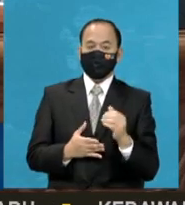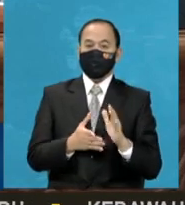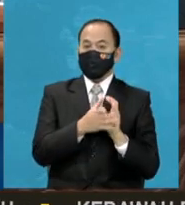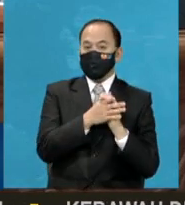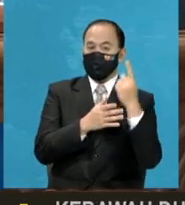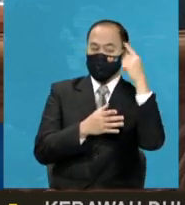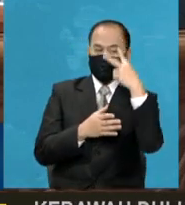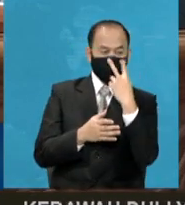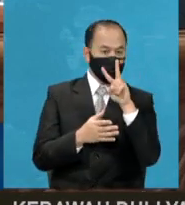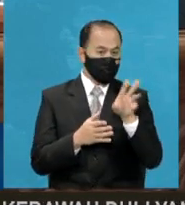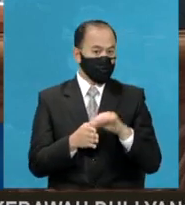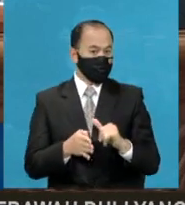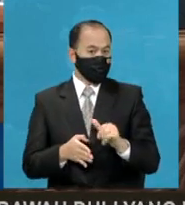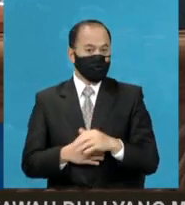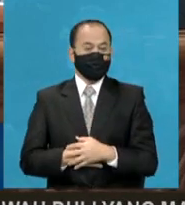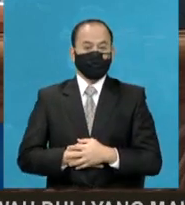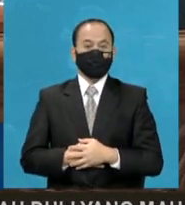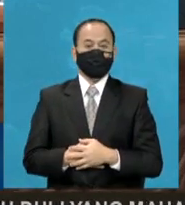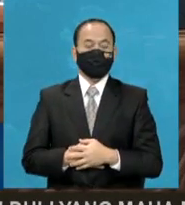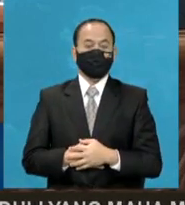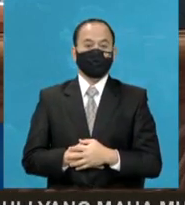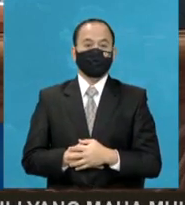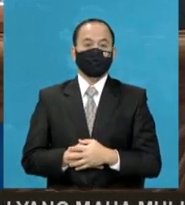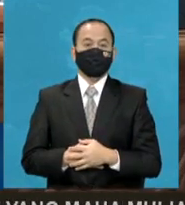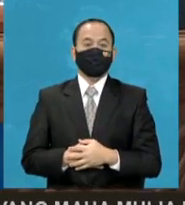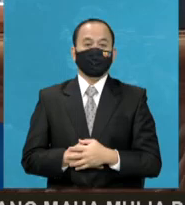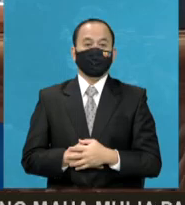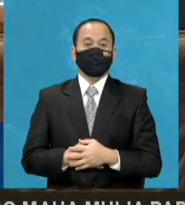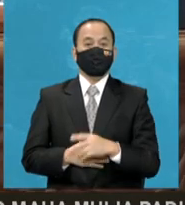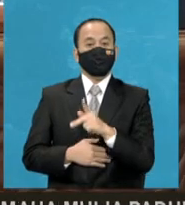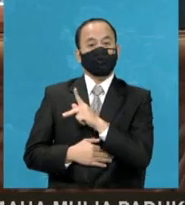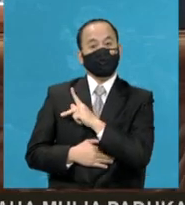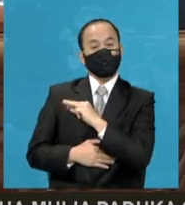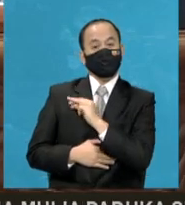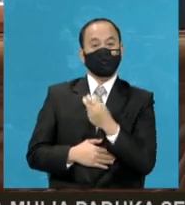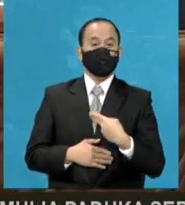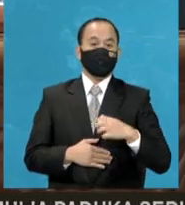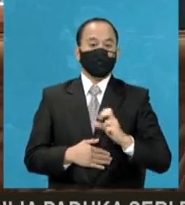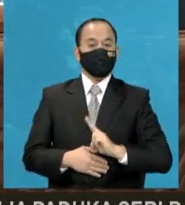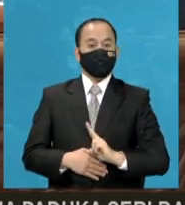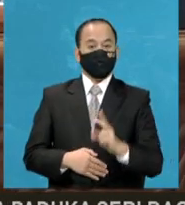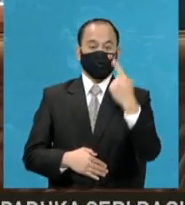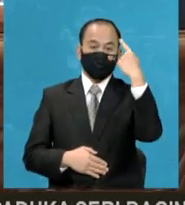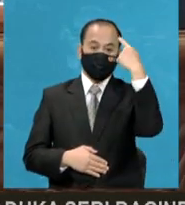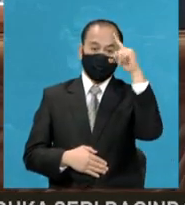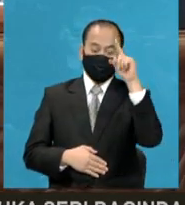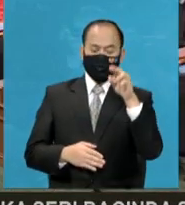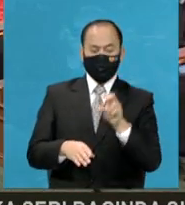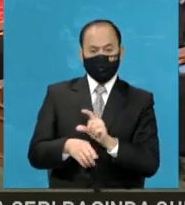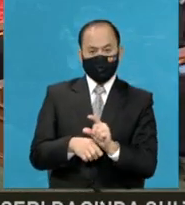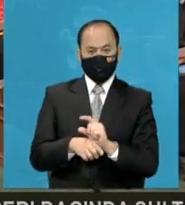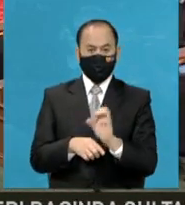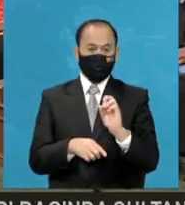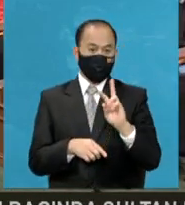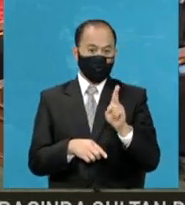berjaya dan kita lihat mengenai kepekaan kementerian agama terhadap keperluan orang-orang yang